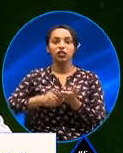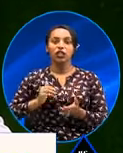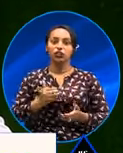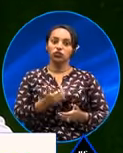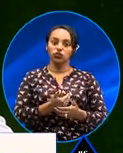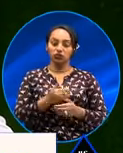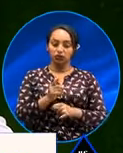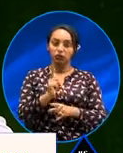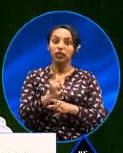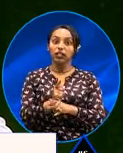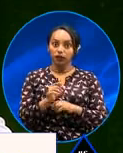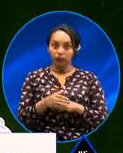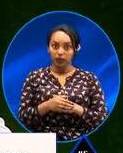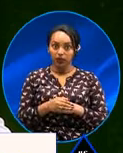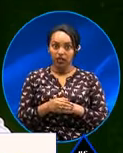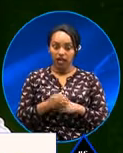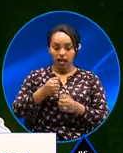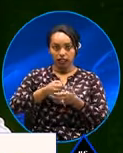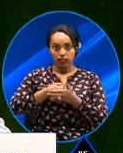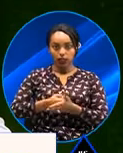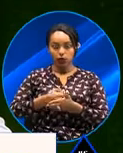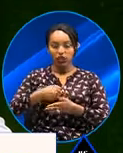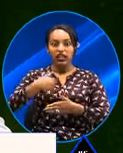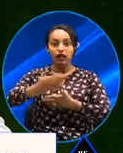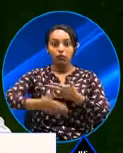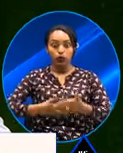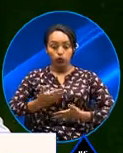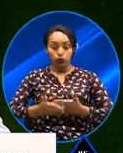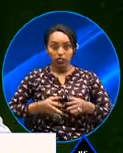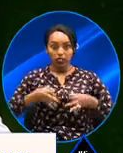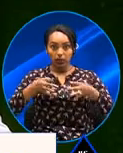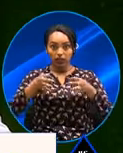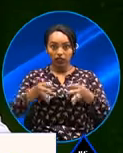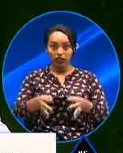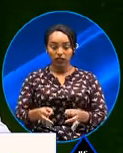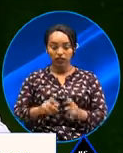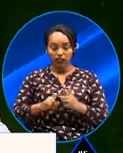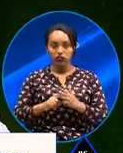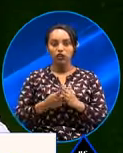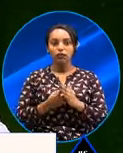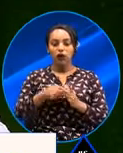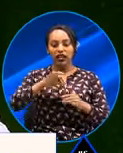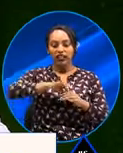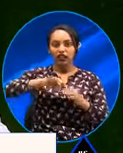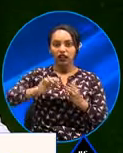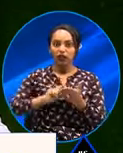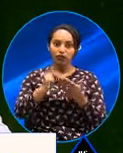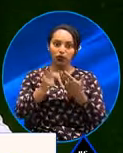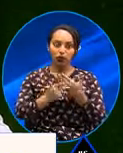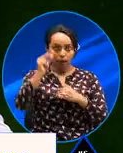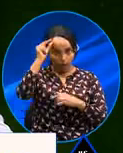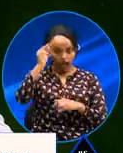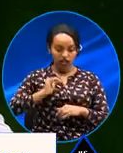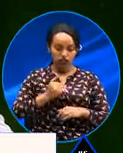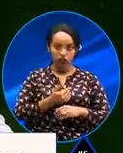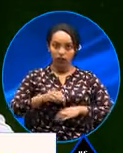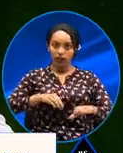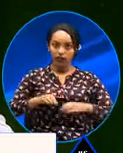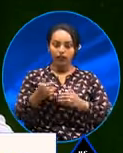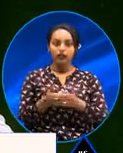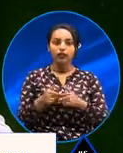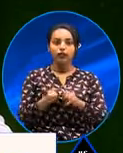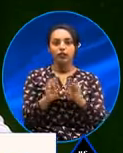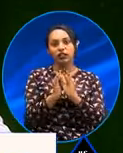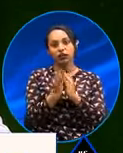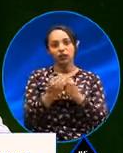አሻራችን በሚገባ አጽንተነው ለሚቀጥለው ትውልድ ለማሻገር የጀመርነውን የተከላ ፕሮግራምን ባህላችን አድርገን